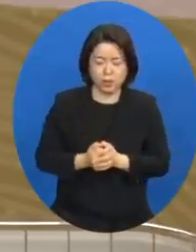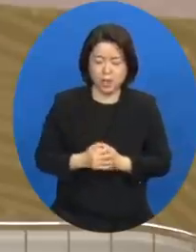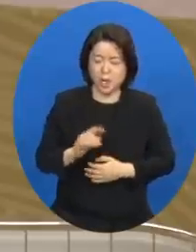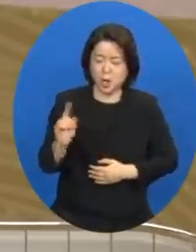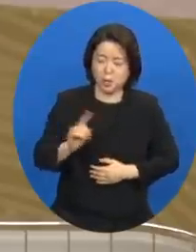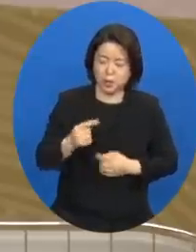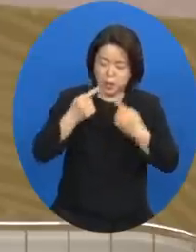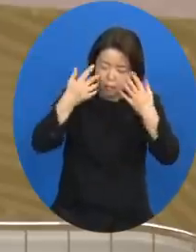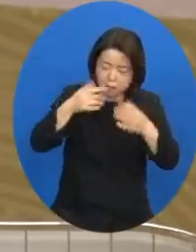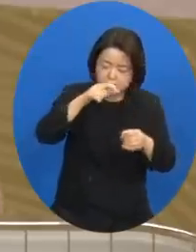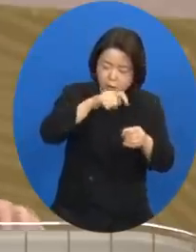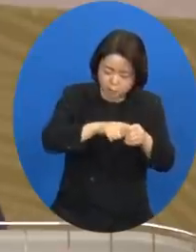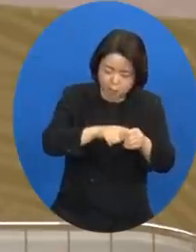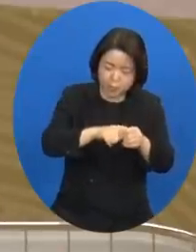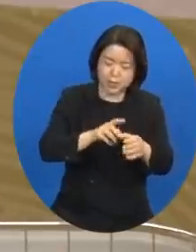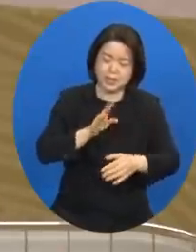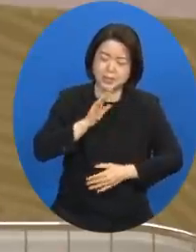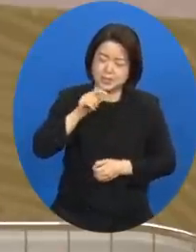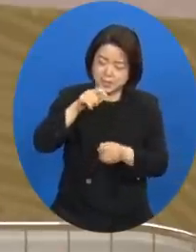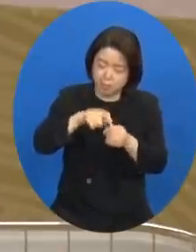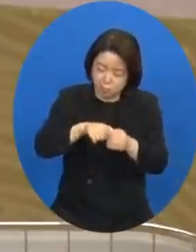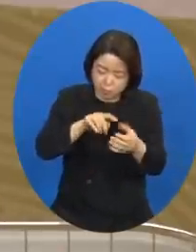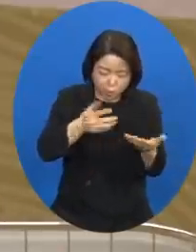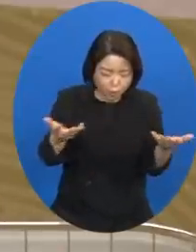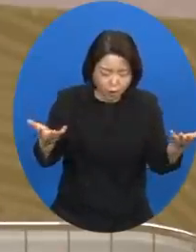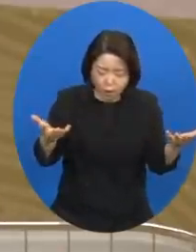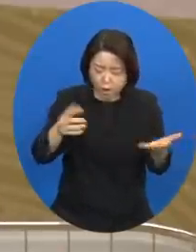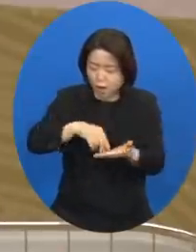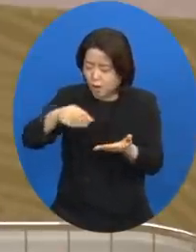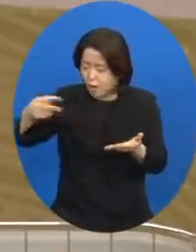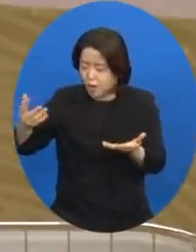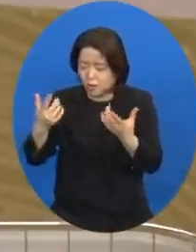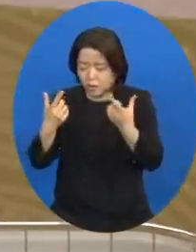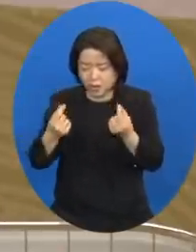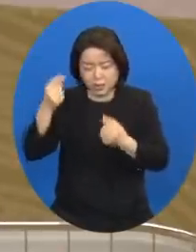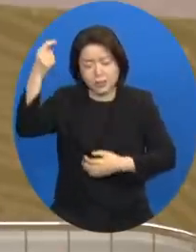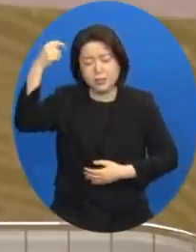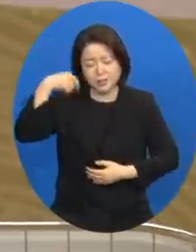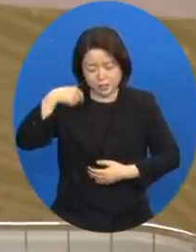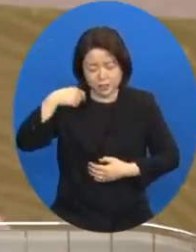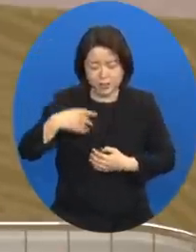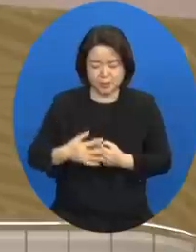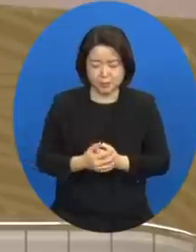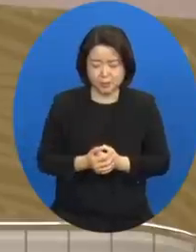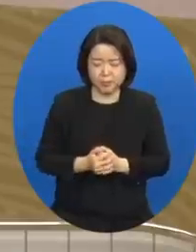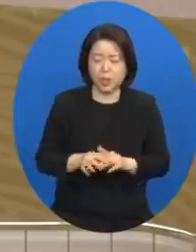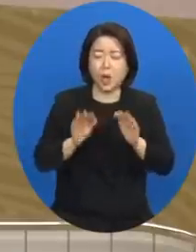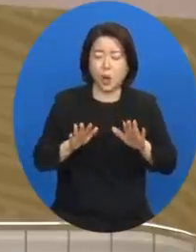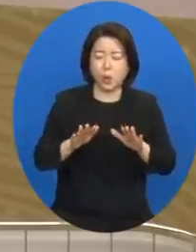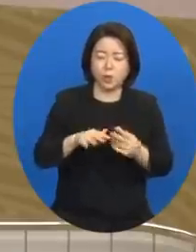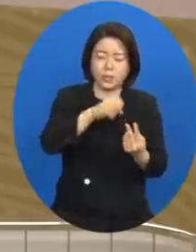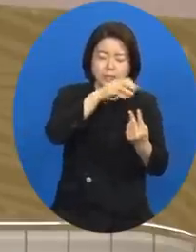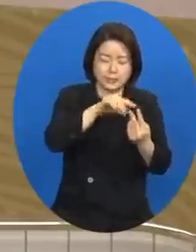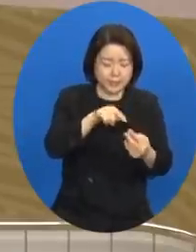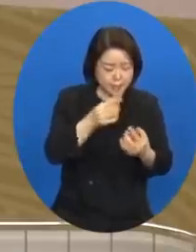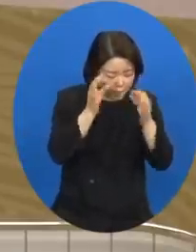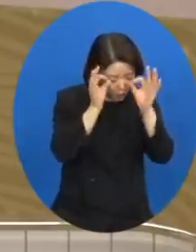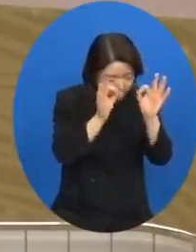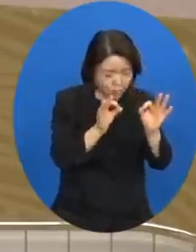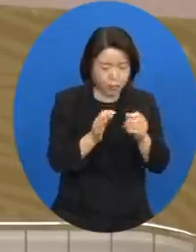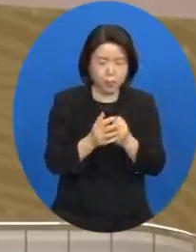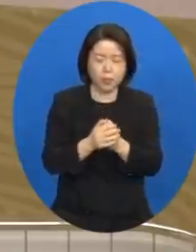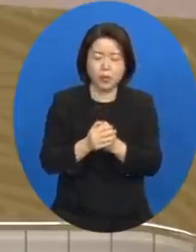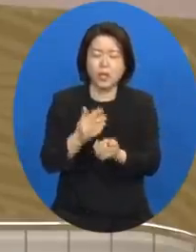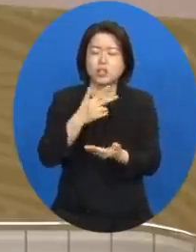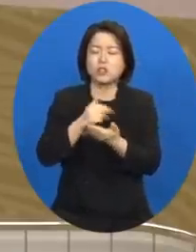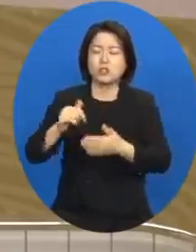분명한 목표, 진짜 목표를 잃어버린 것 같은 느낌을 받습니다. 오늘 세례 요한을 통하여